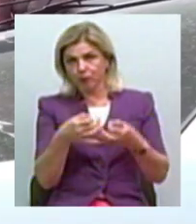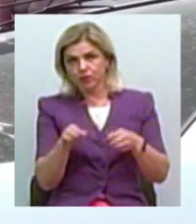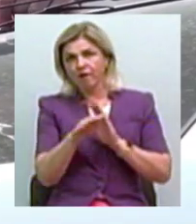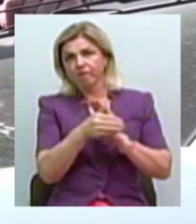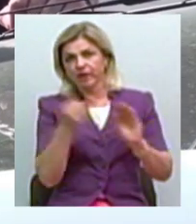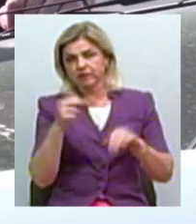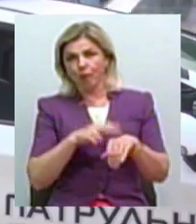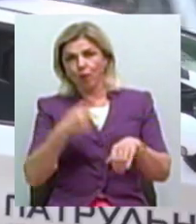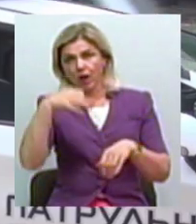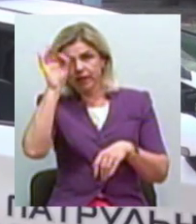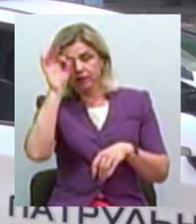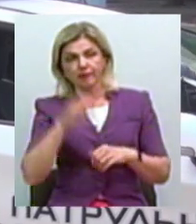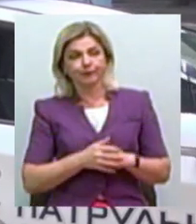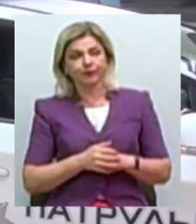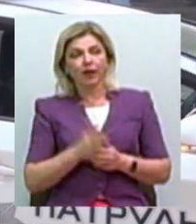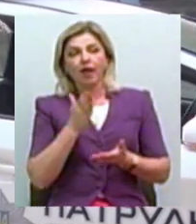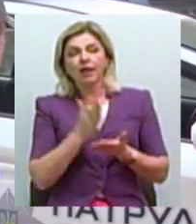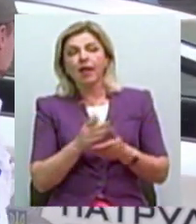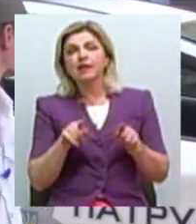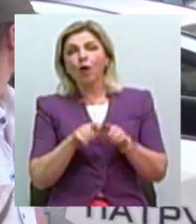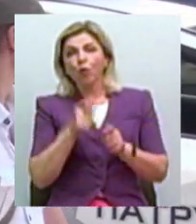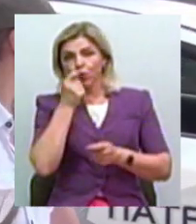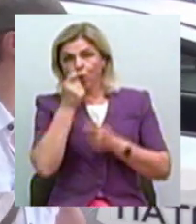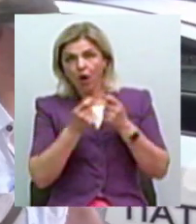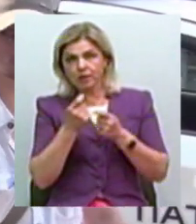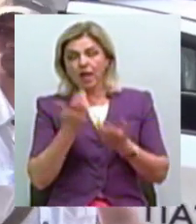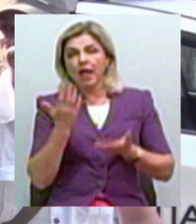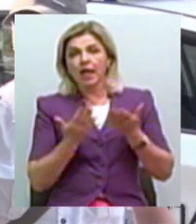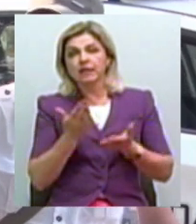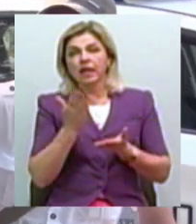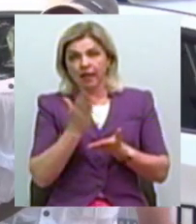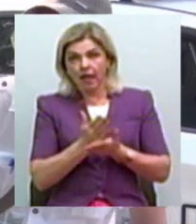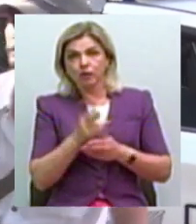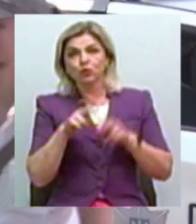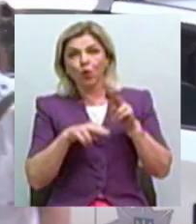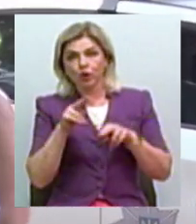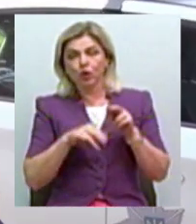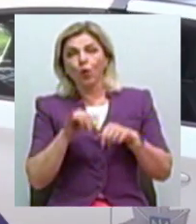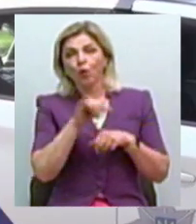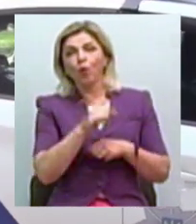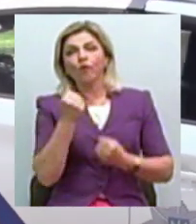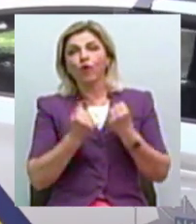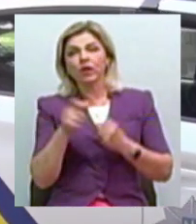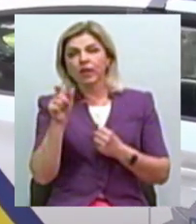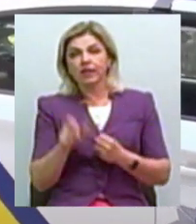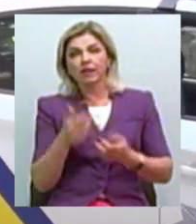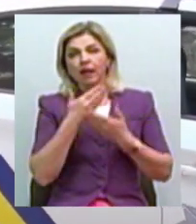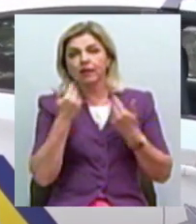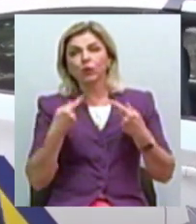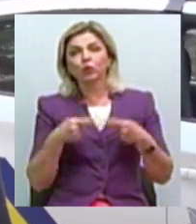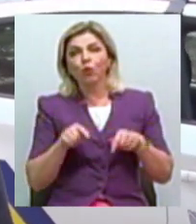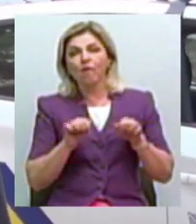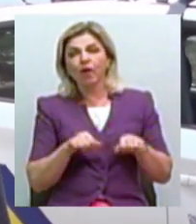поліцію. Є один такий нюанс, що якщо йде будівництво, і у водителя, допустим, немає іншої можливості